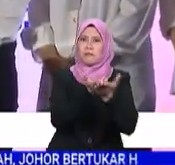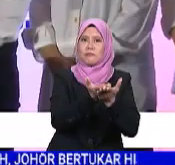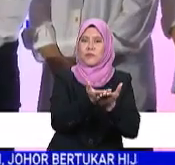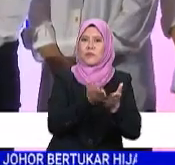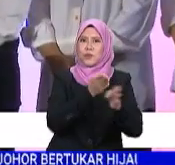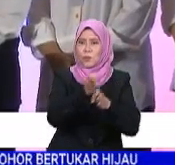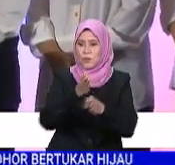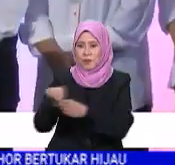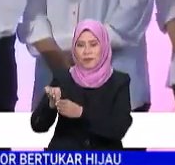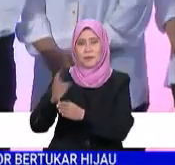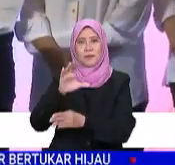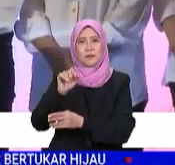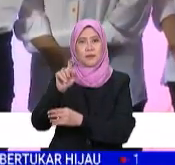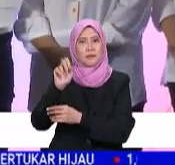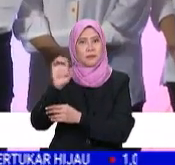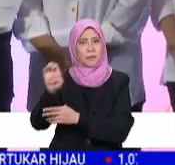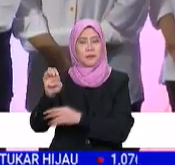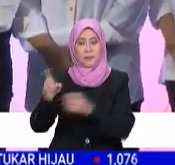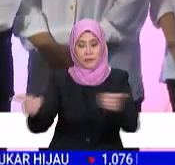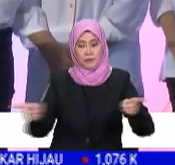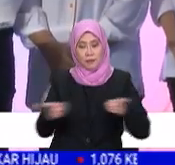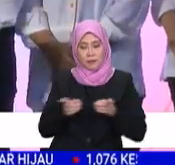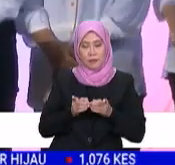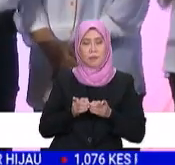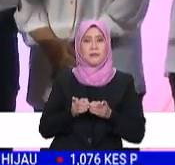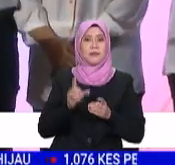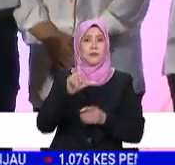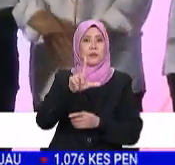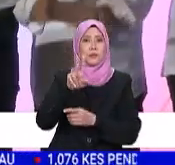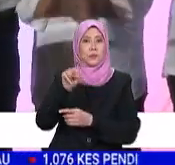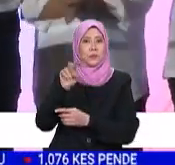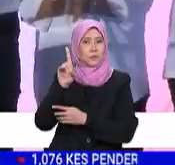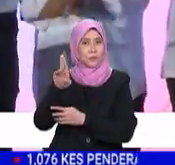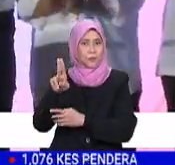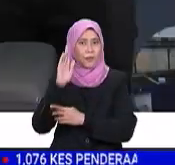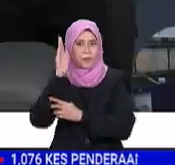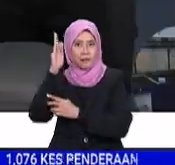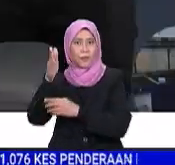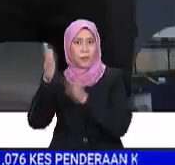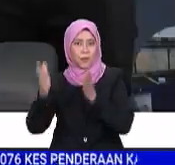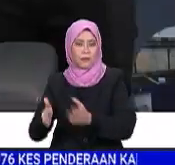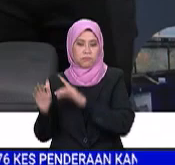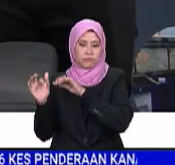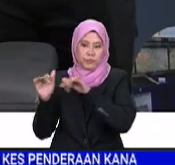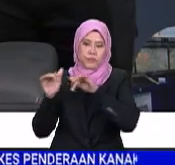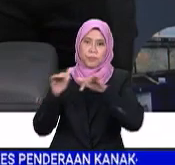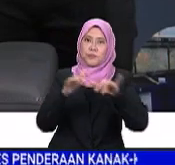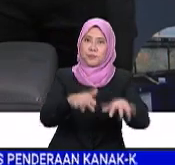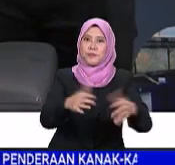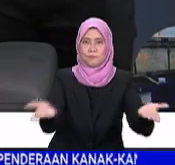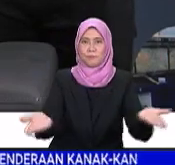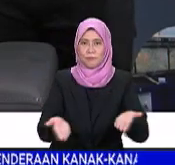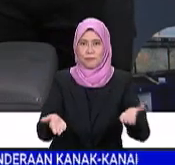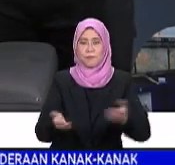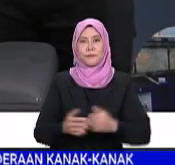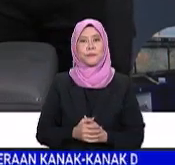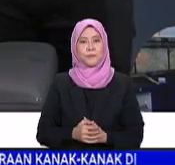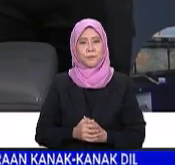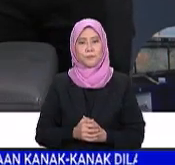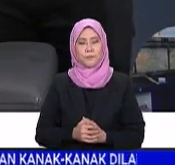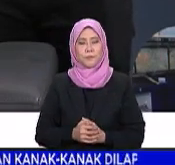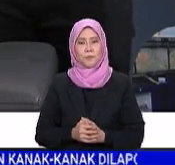PH centex ia dapat membawa daerah lunduk menjadi lebih pesat pada masa akan datang Nah kita di sini ada